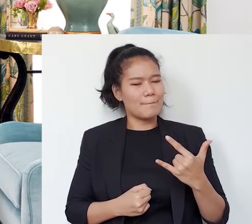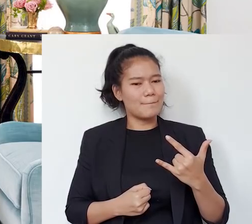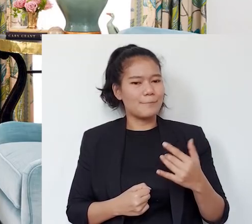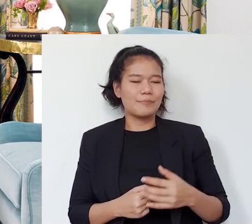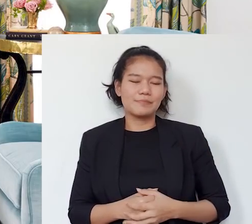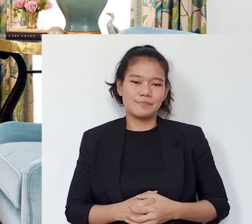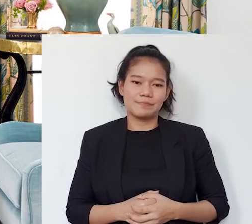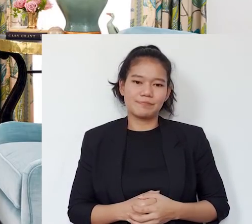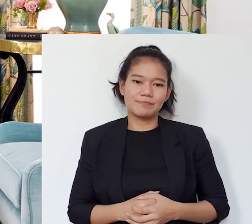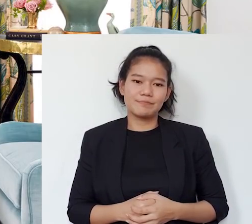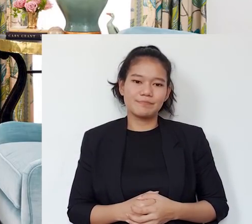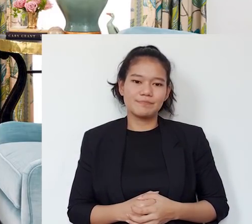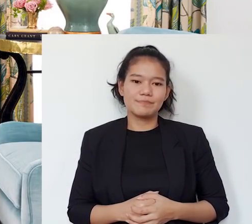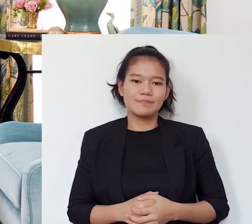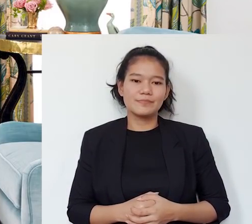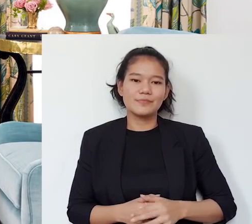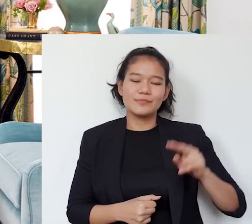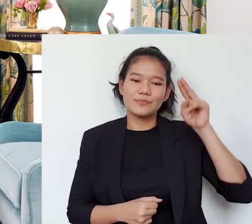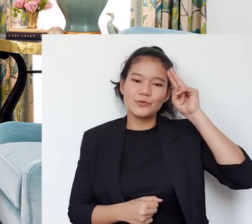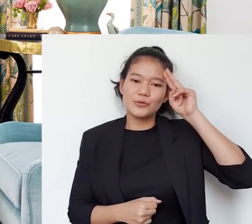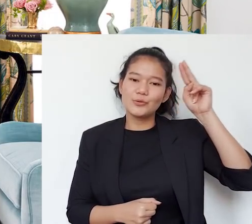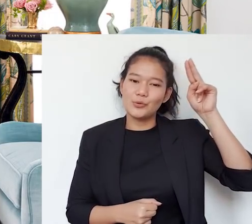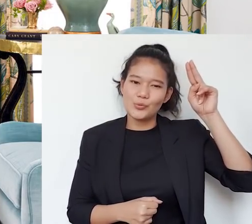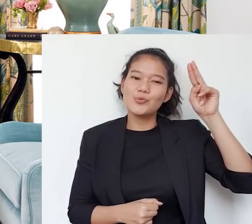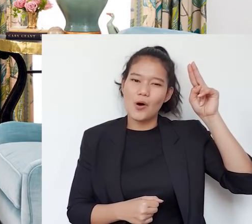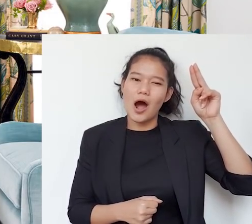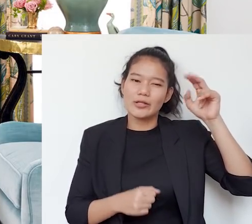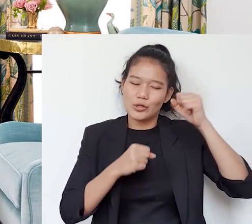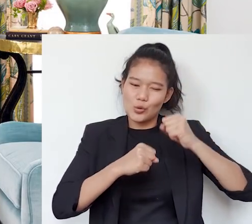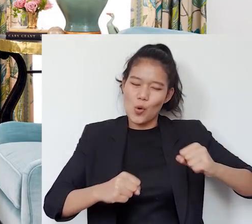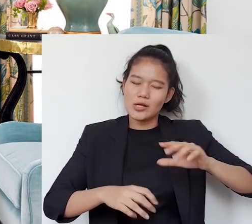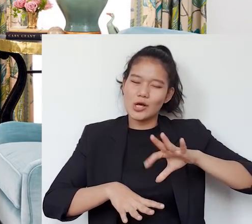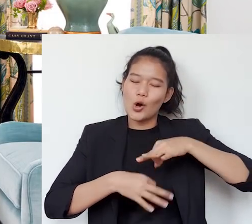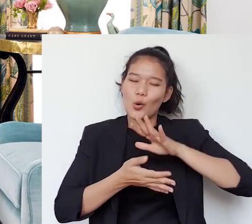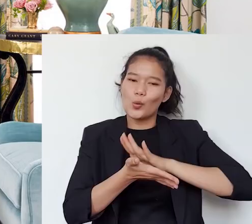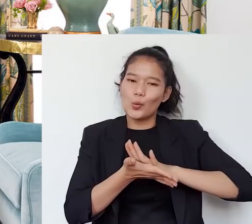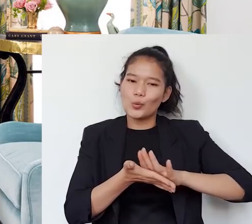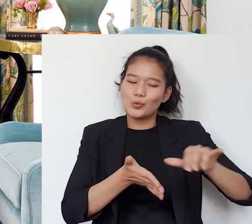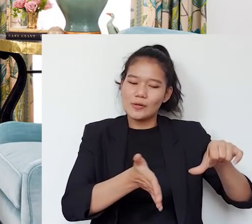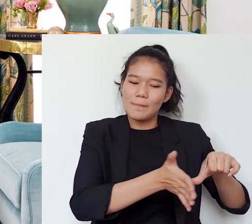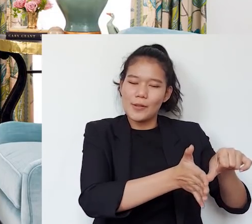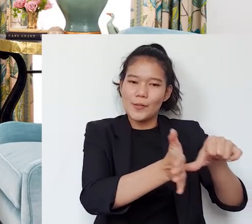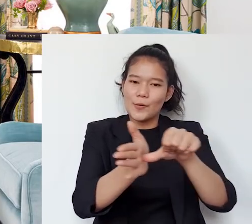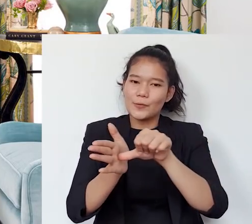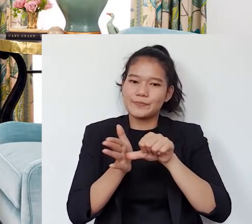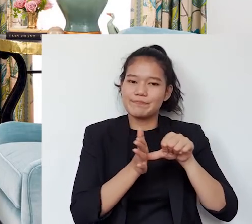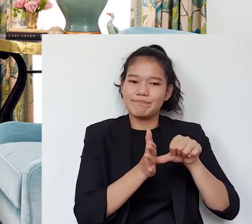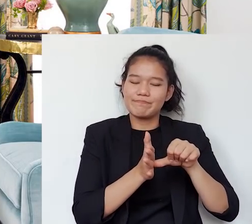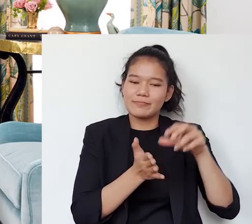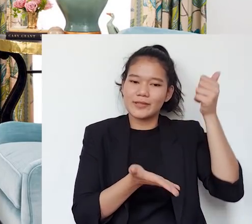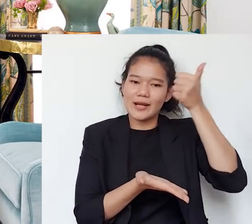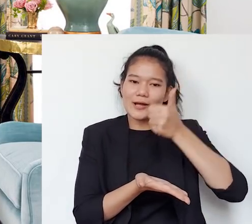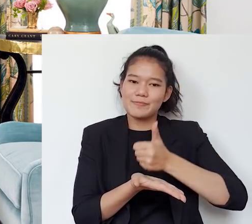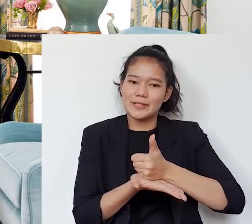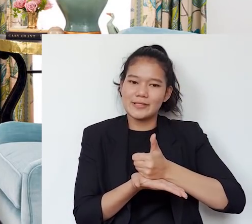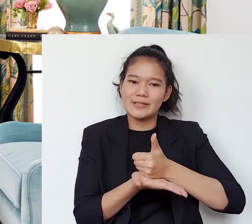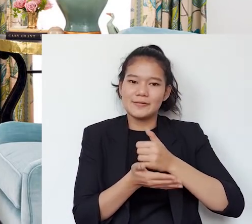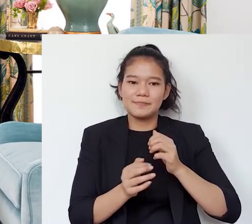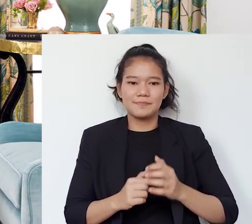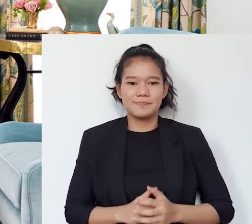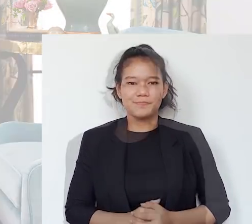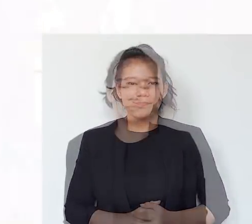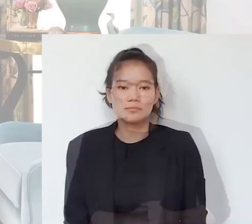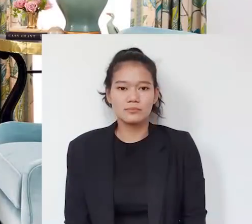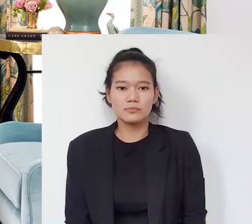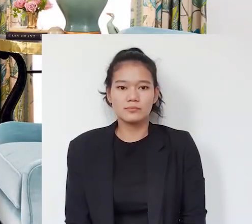kemenangan. Tuhan di dalam kuasa Roh Kudus menolong kita. Amin.